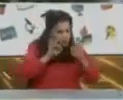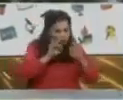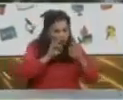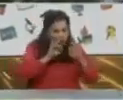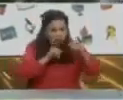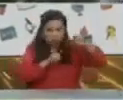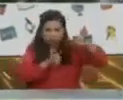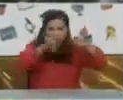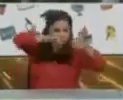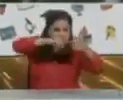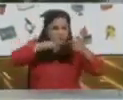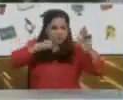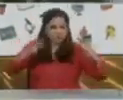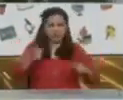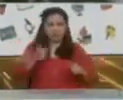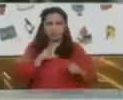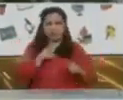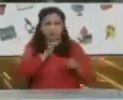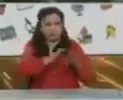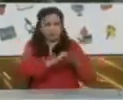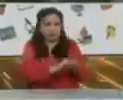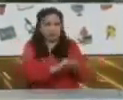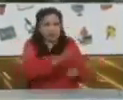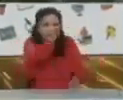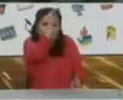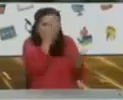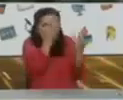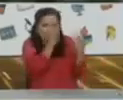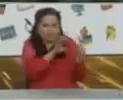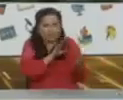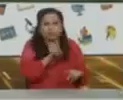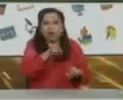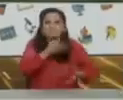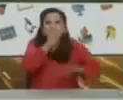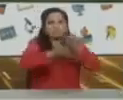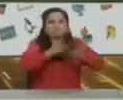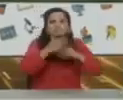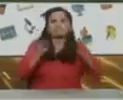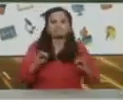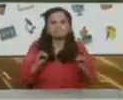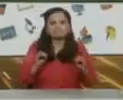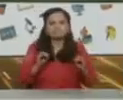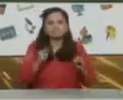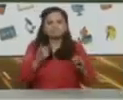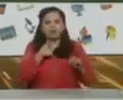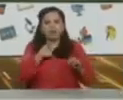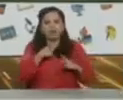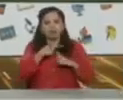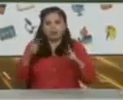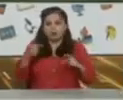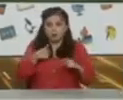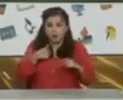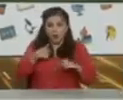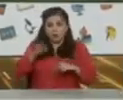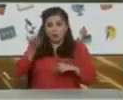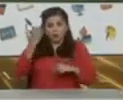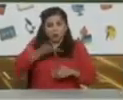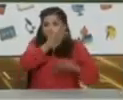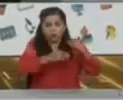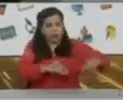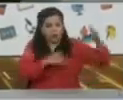हम एक सांचा तैयार कर देते हैं और बच्चे को उसमें ढालने की कोशिश करते रहते